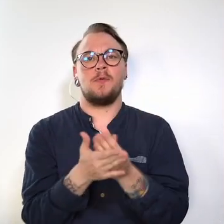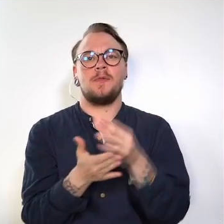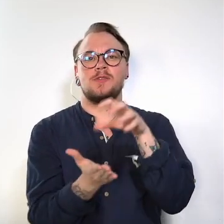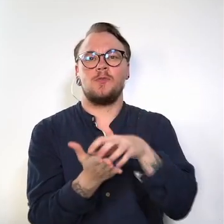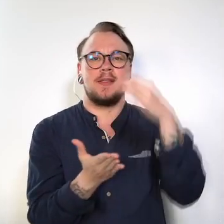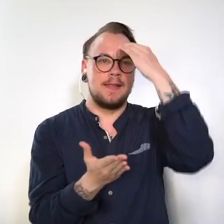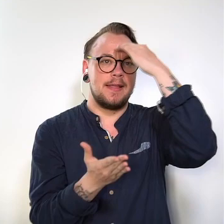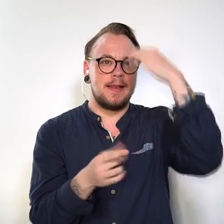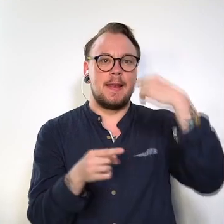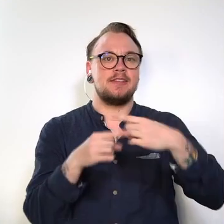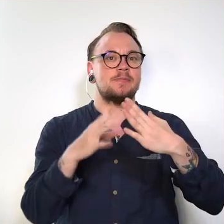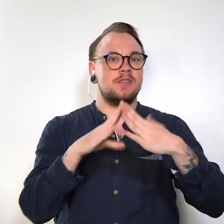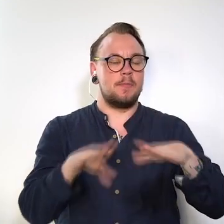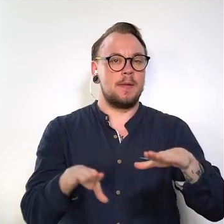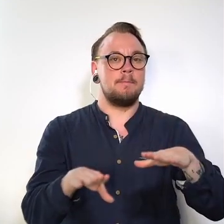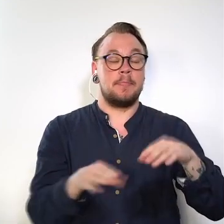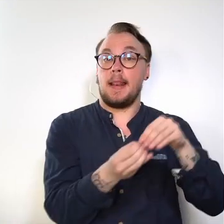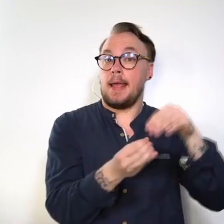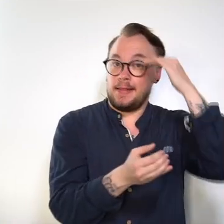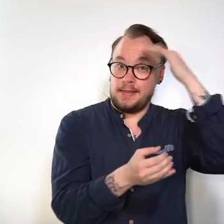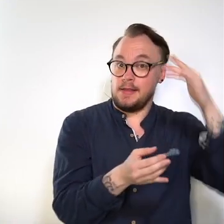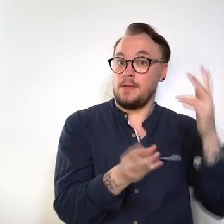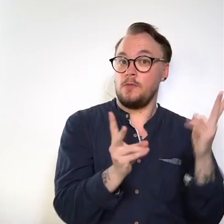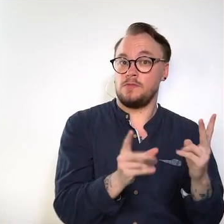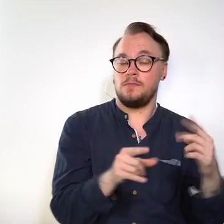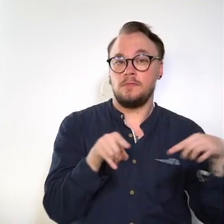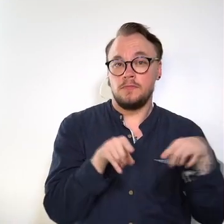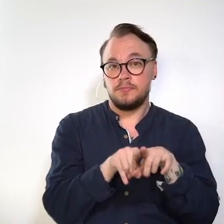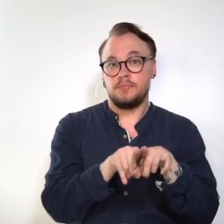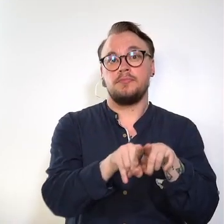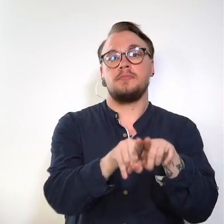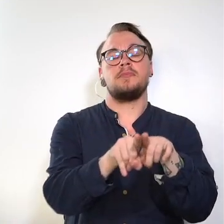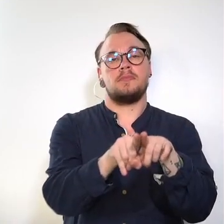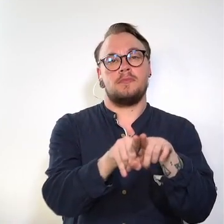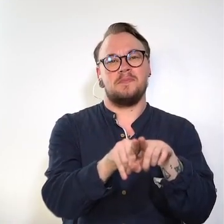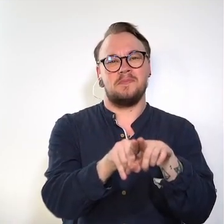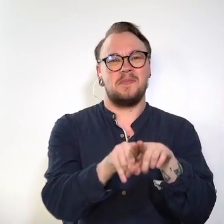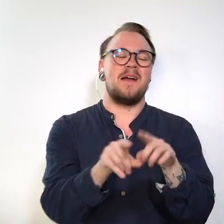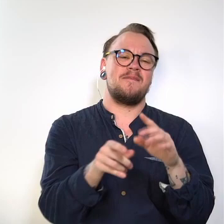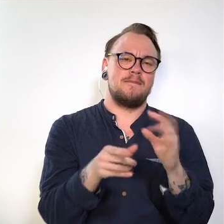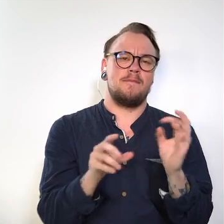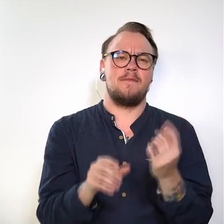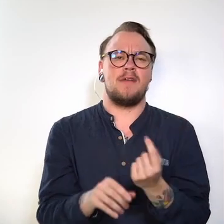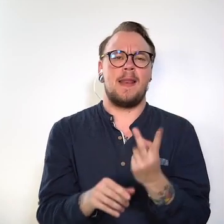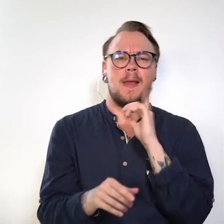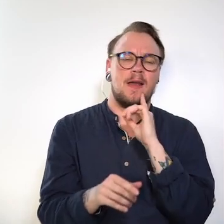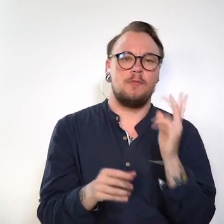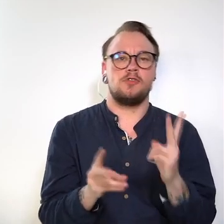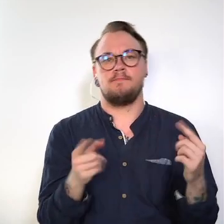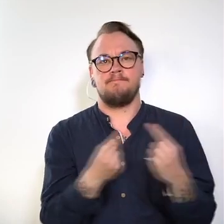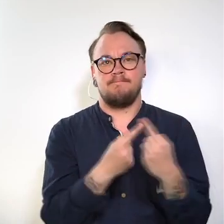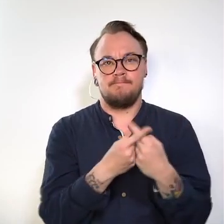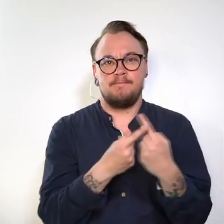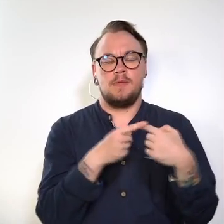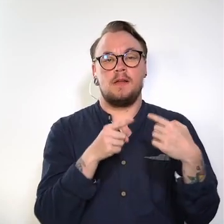tämän lääketieteellisen rinnalle. Ja nämä kaksi rintamaa oli välillä aika voimakkaita. Mä olin siellä itse työryhmässä mukana, niin loppujen lopuksi voi sanoa, että